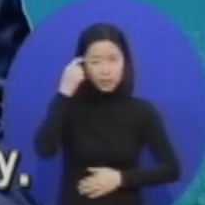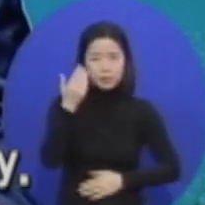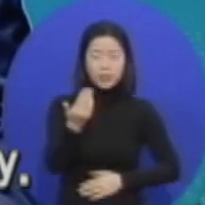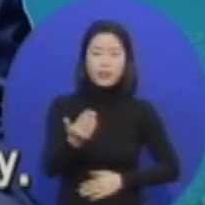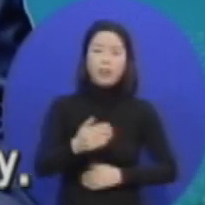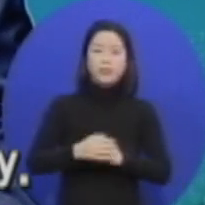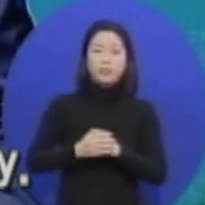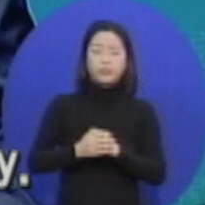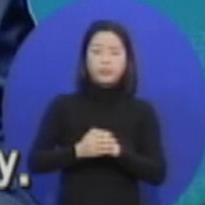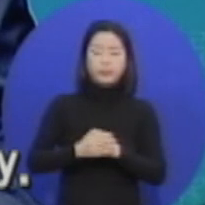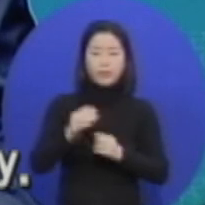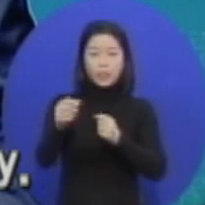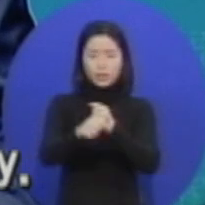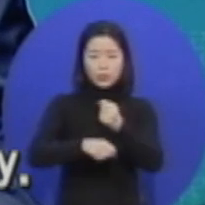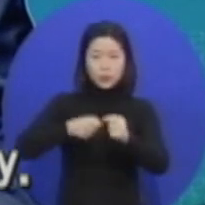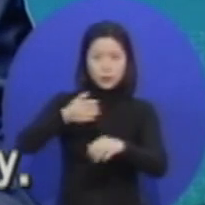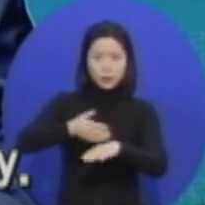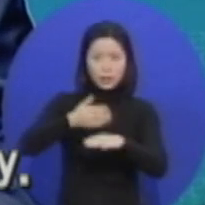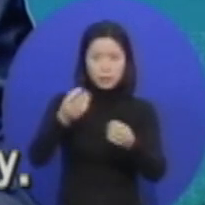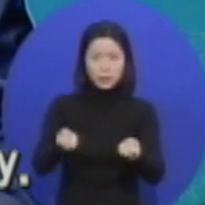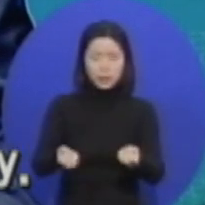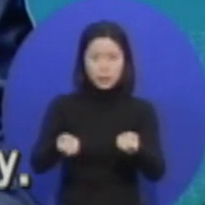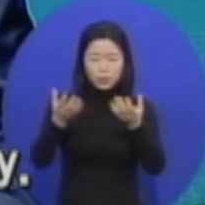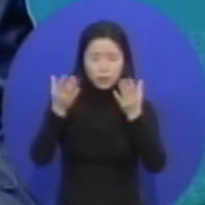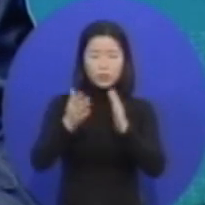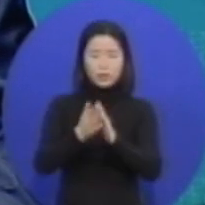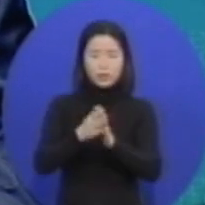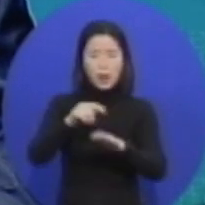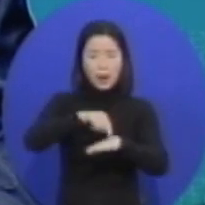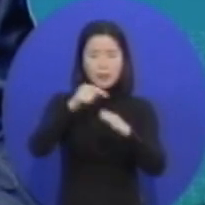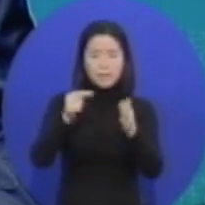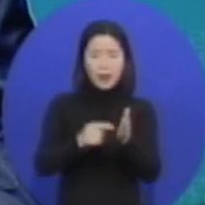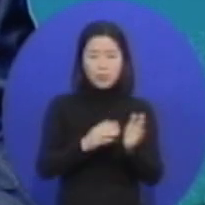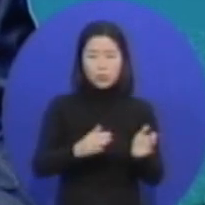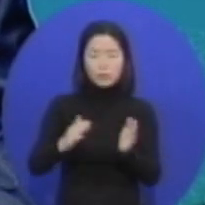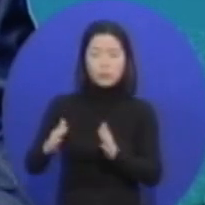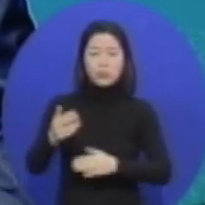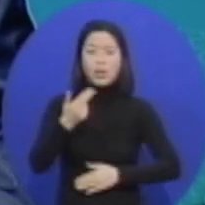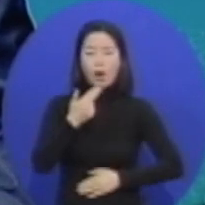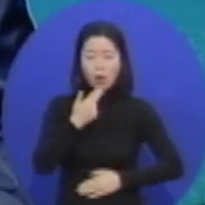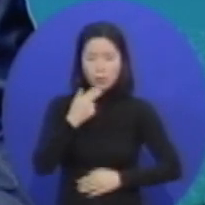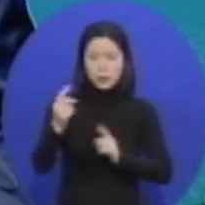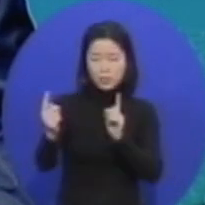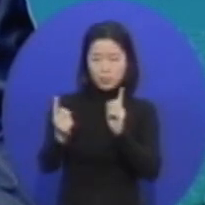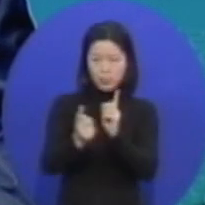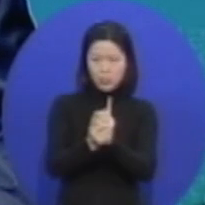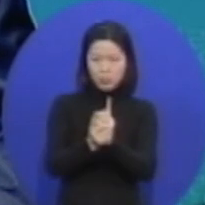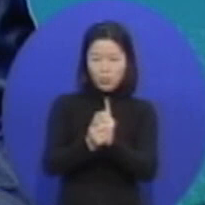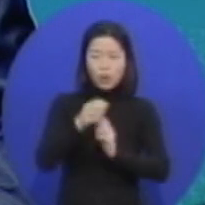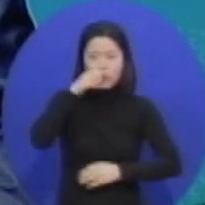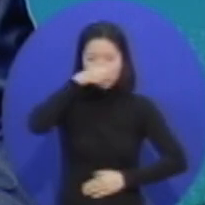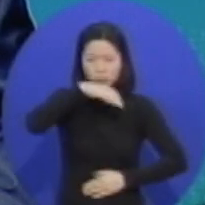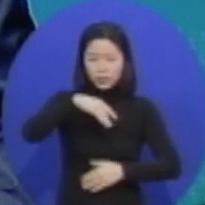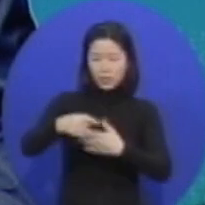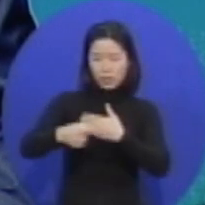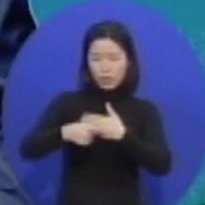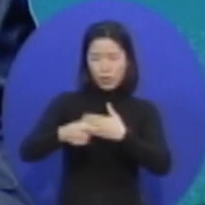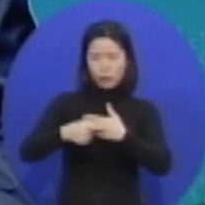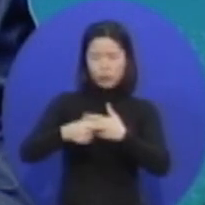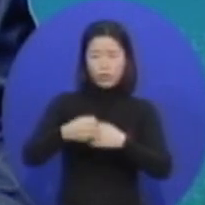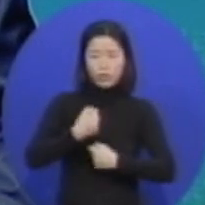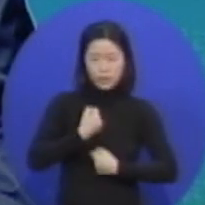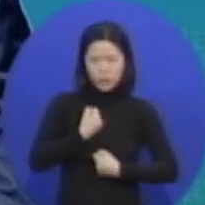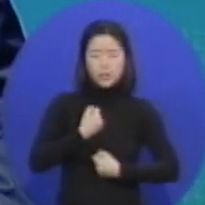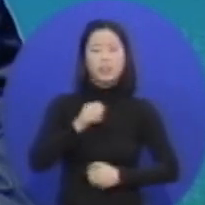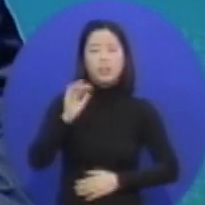아 추수감사 주일을 마음의 준비가 없이 맞으면 그러면 형식적으로 지키는 거 가 되죠